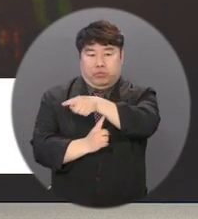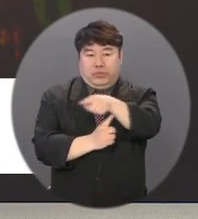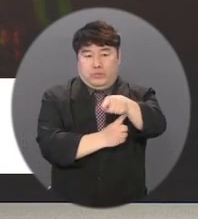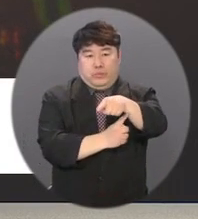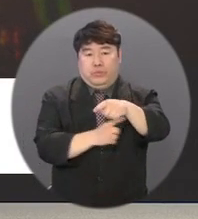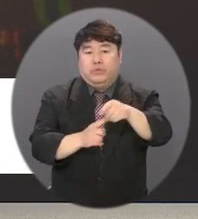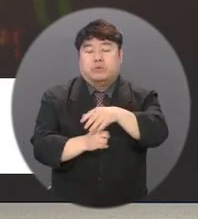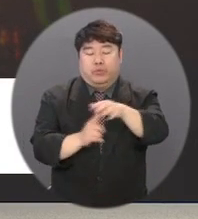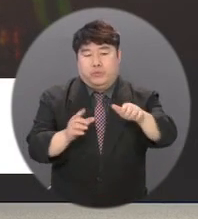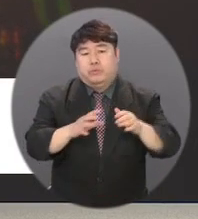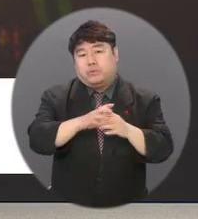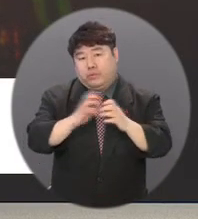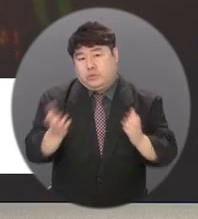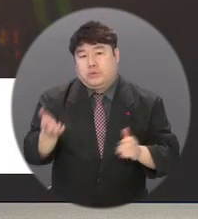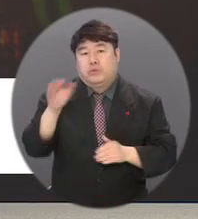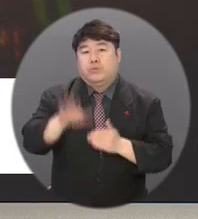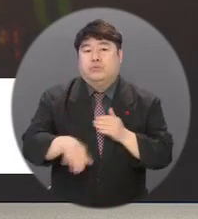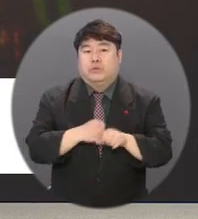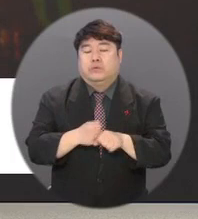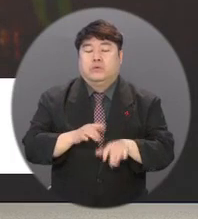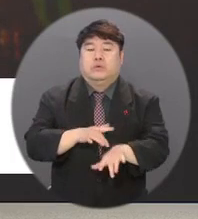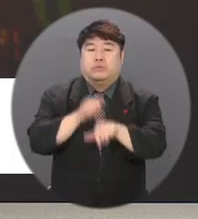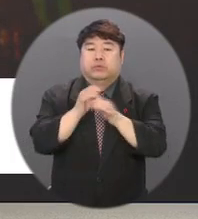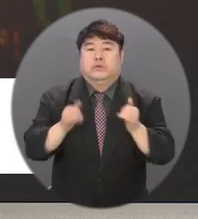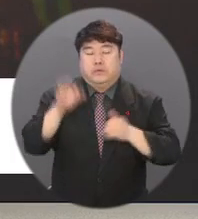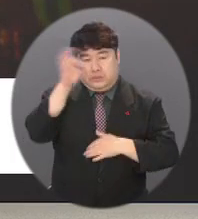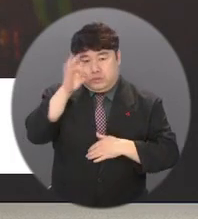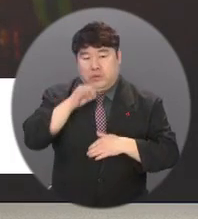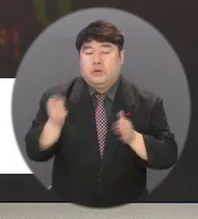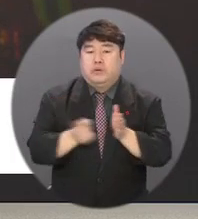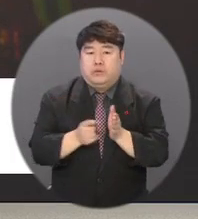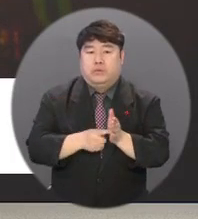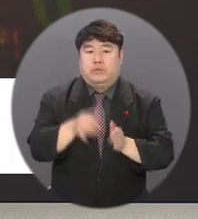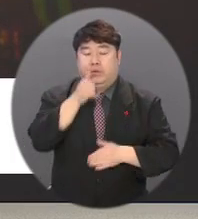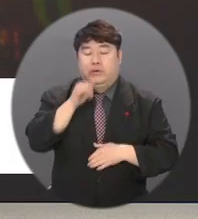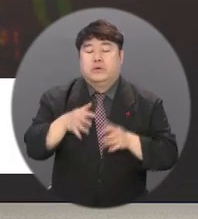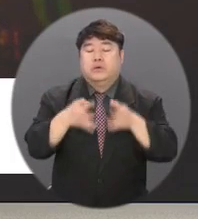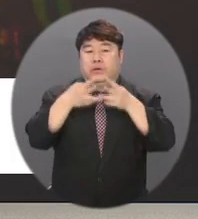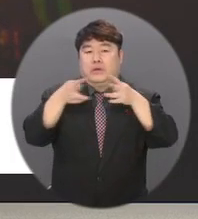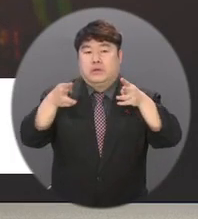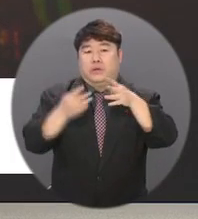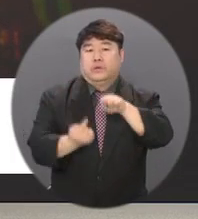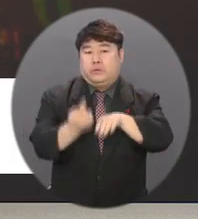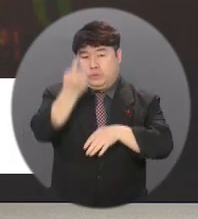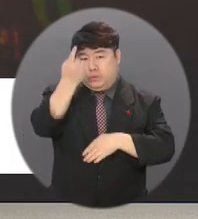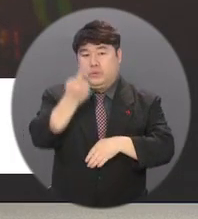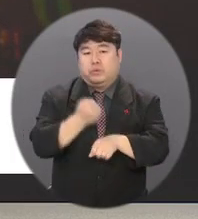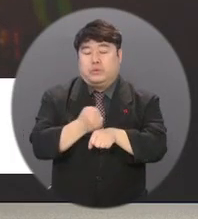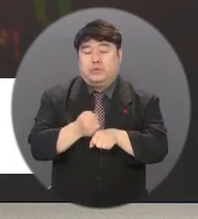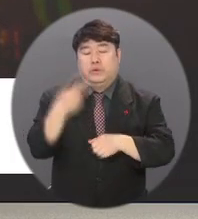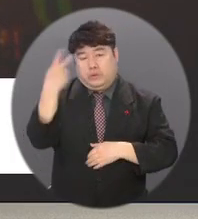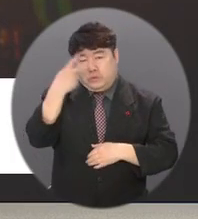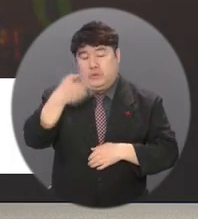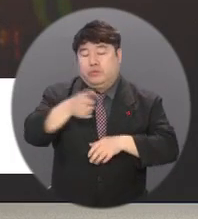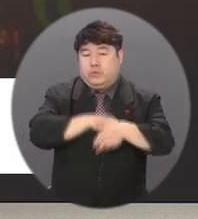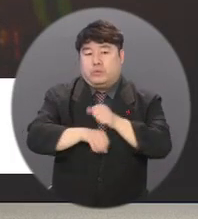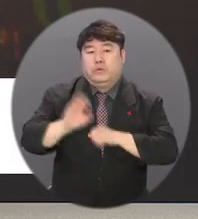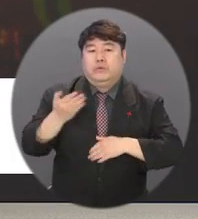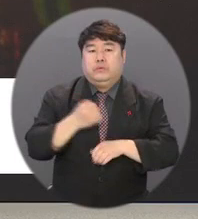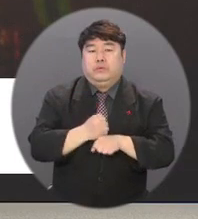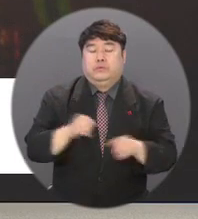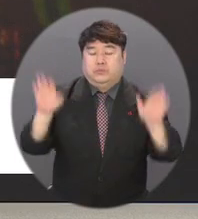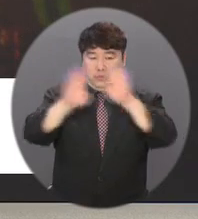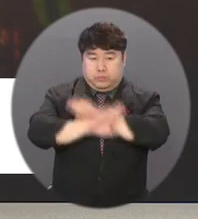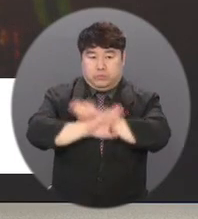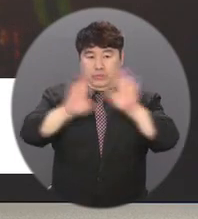실종자를 찾기 위한 수색 작업이 속도를 내고 있는데요 건물 상층부 수색 활동도 본격화 되고 주간과